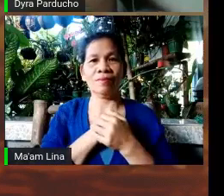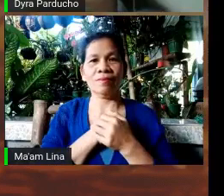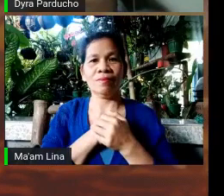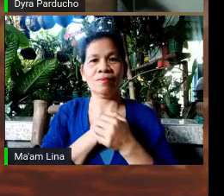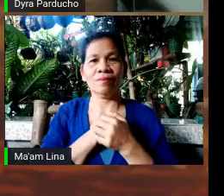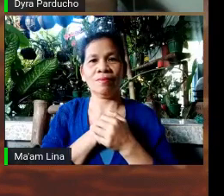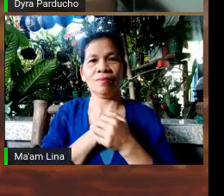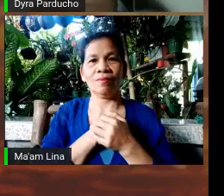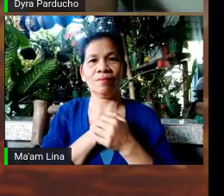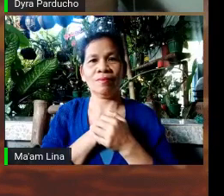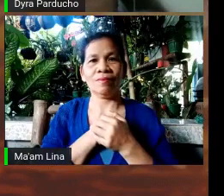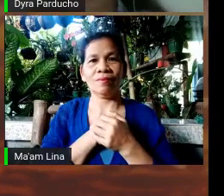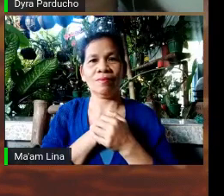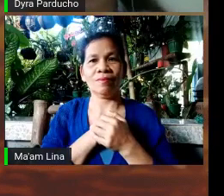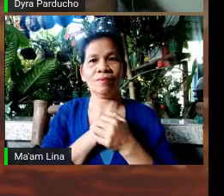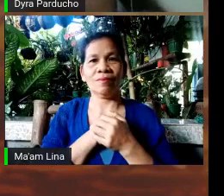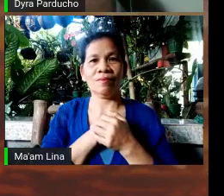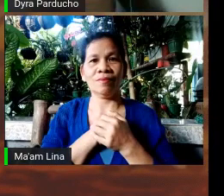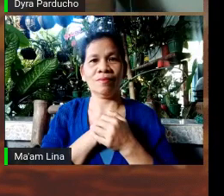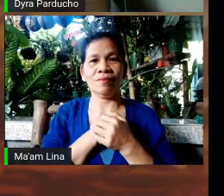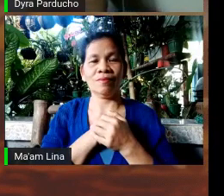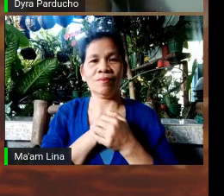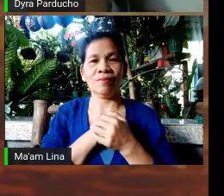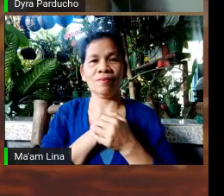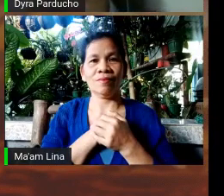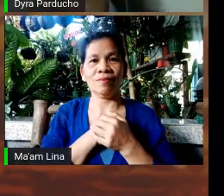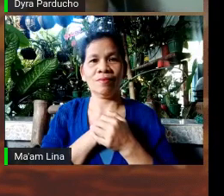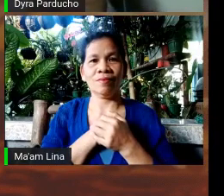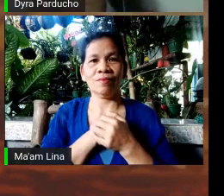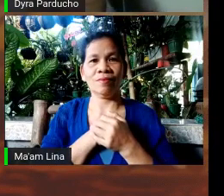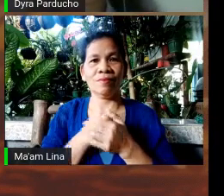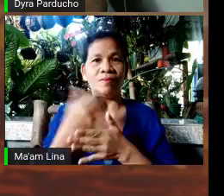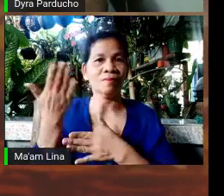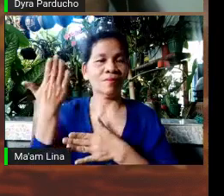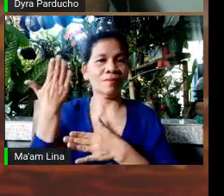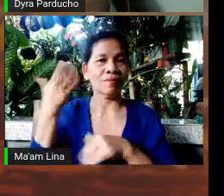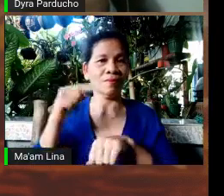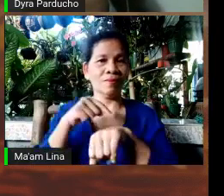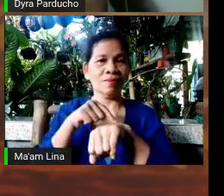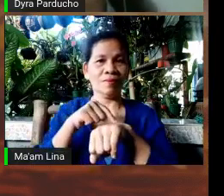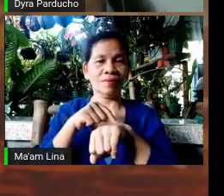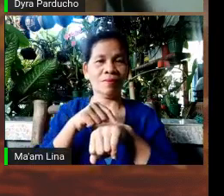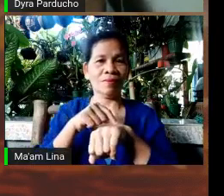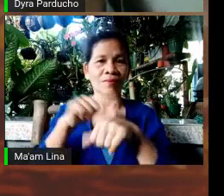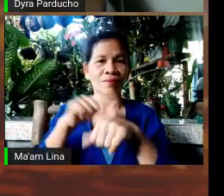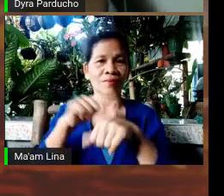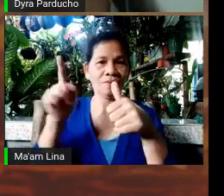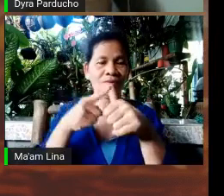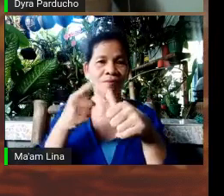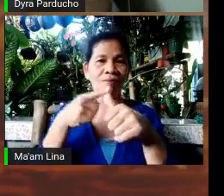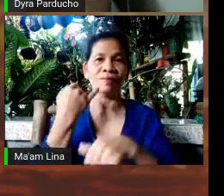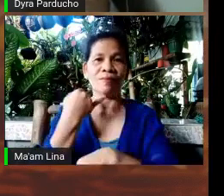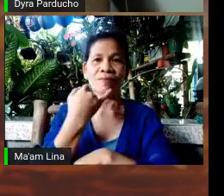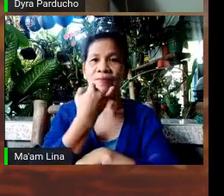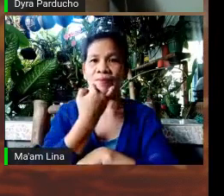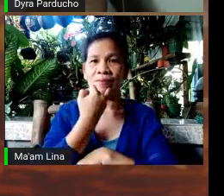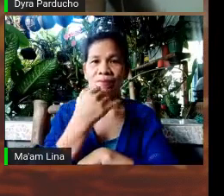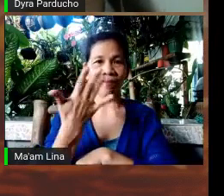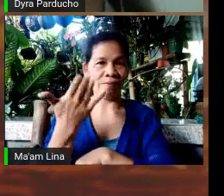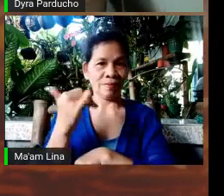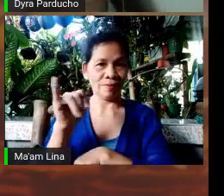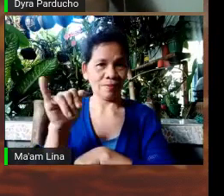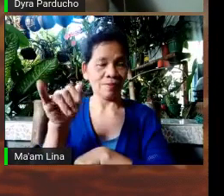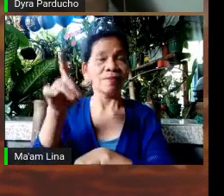di ba po sa nung mga panahon po ng unang Israel po, sila po ay inutusan